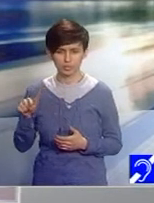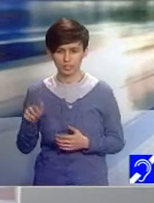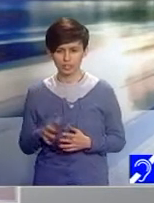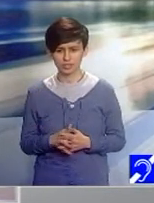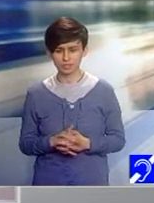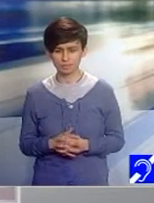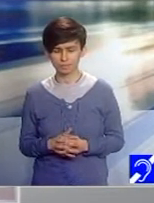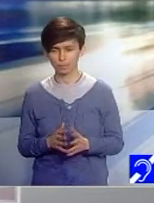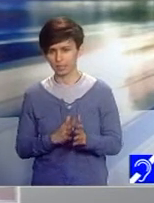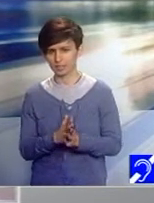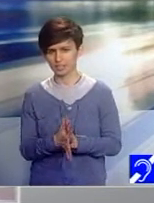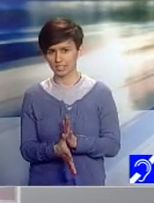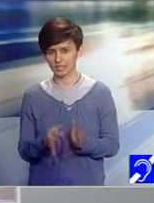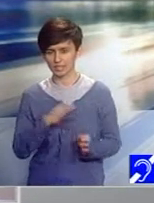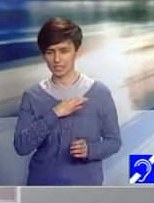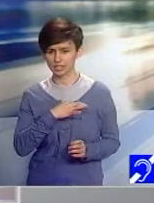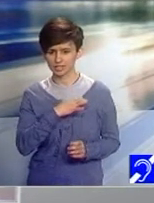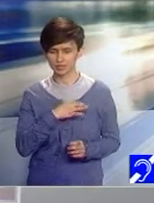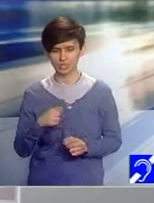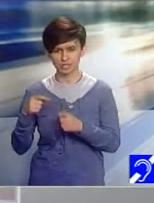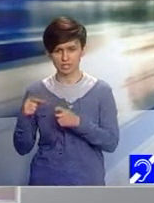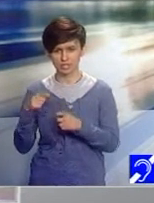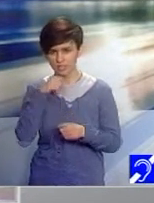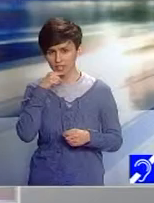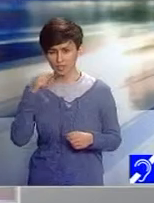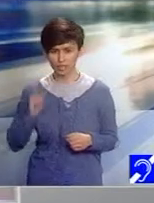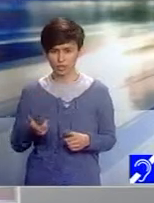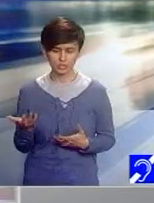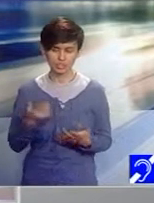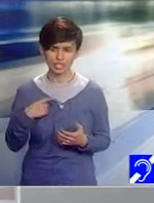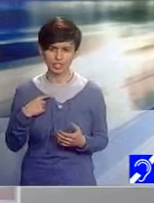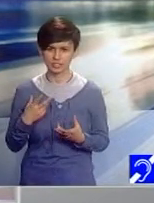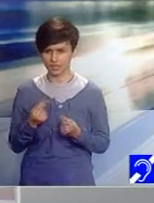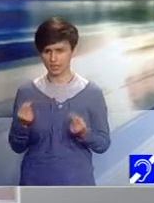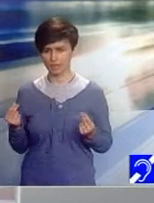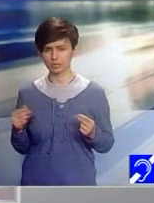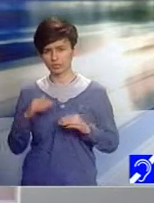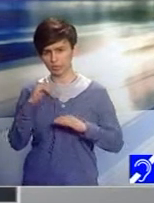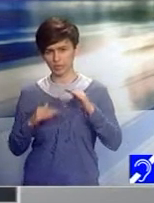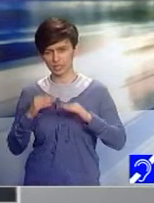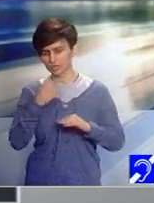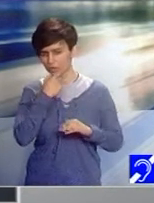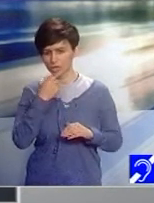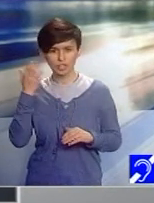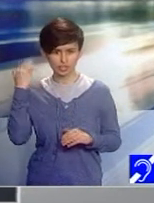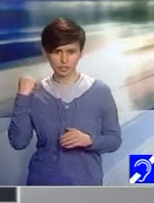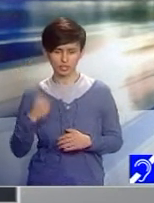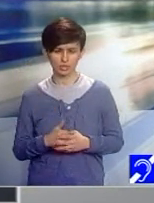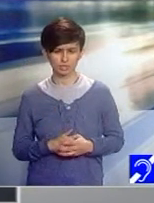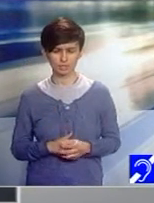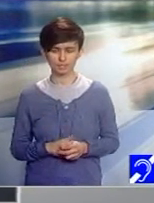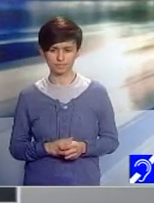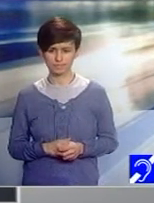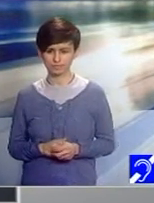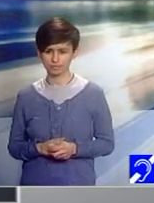implică studenții secției rusă, care sunt și mult mai mulți față de anii trecuți